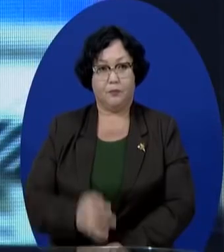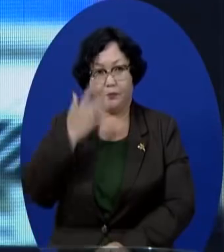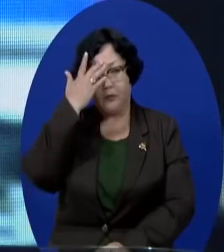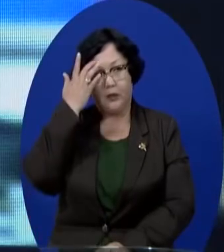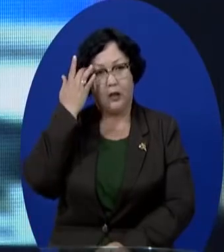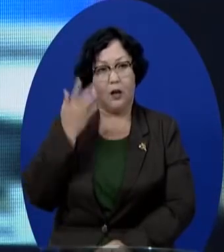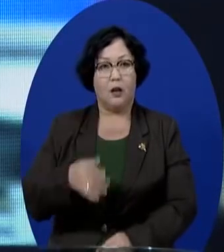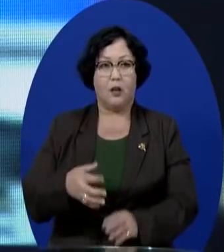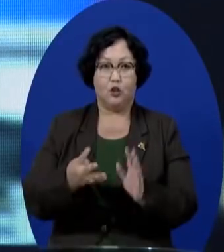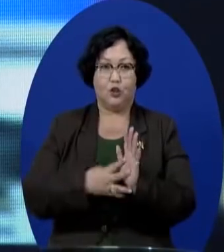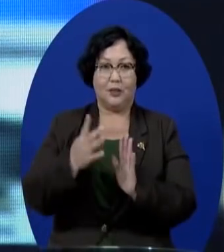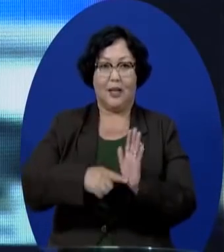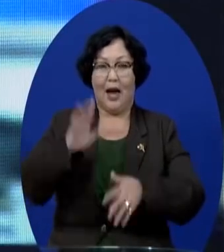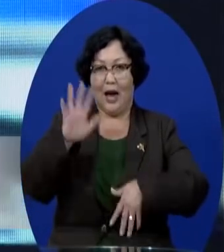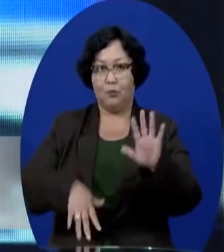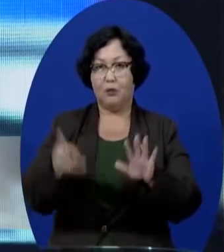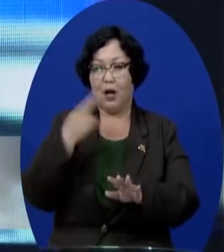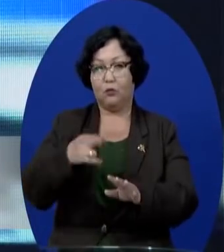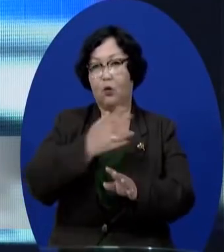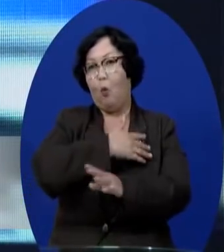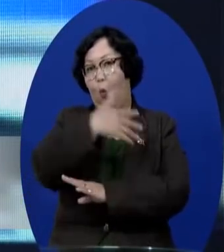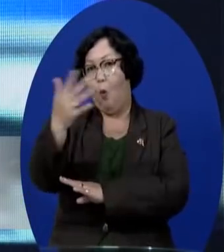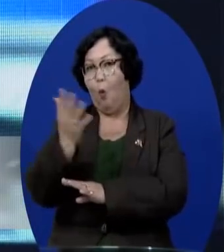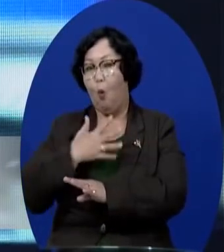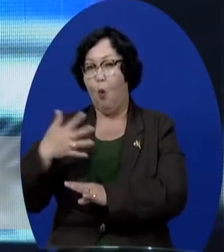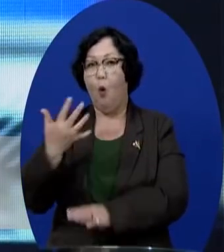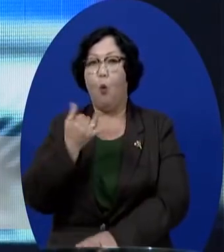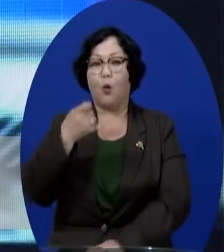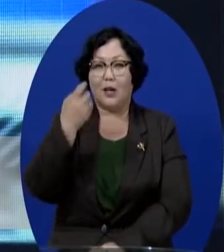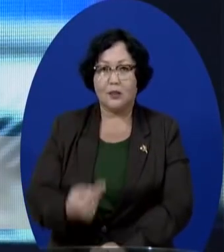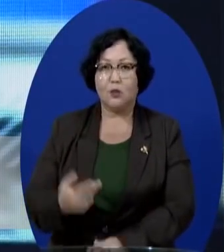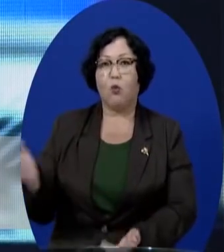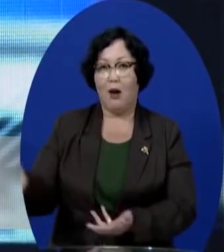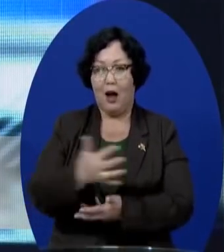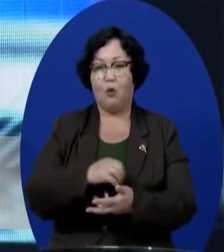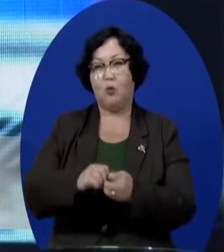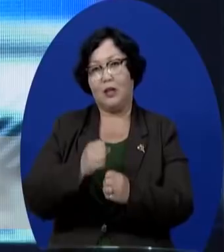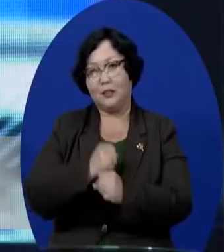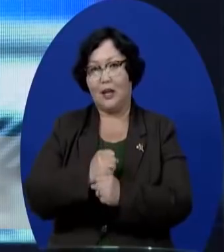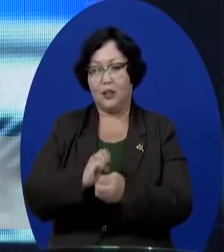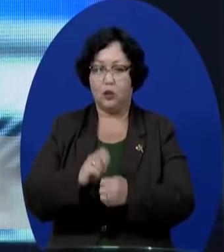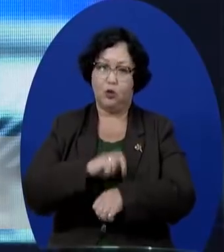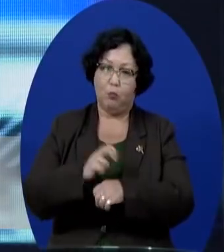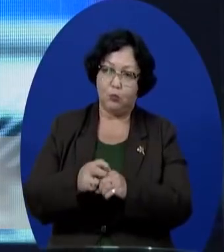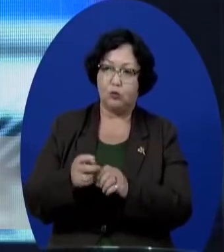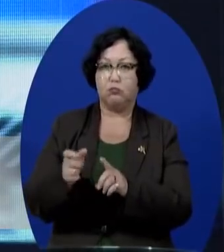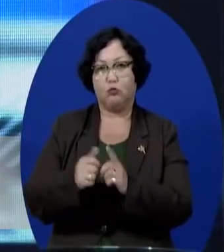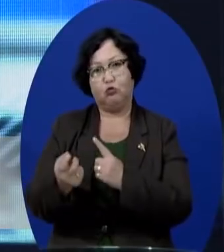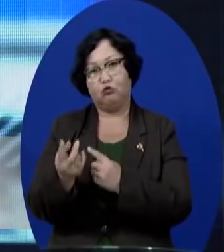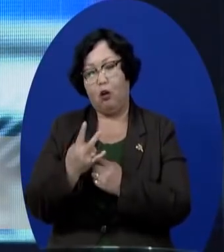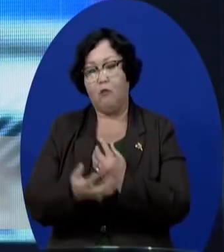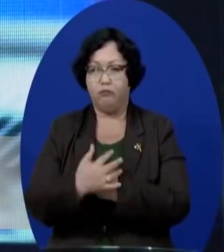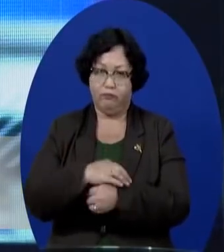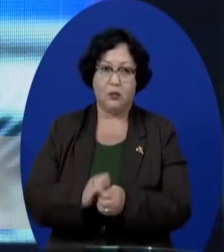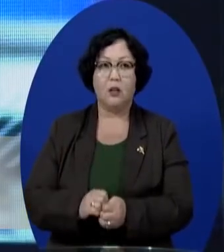Ирэх сарын 15-наас ургац улс даяараа ургацлалтын ажил эхлэх гэж та хүнс хөтэй чуу хөнгөөлтрийн яамнаас мэдээллээ. За, одоогоор үр тарианы 70% нь